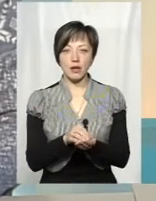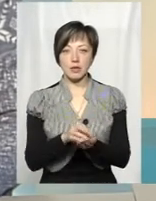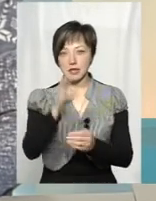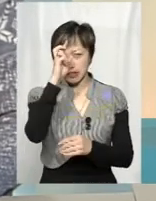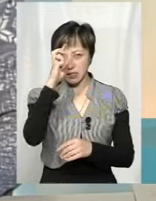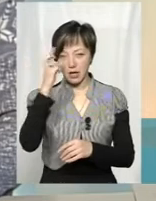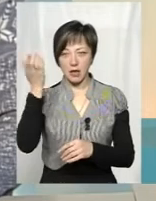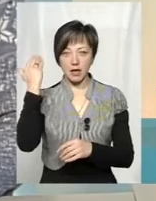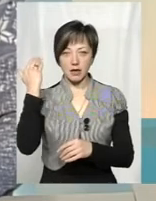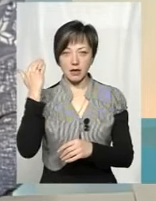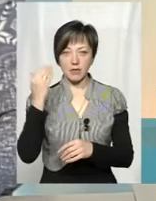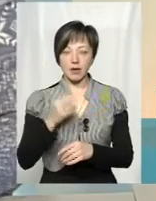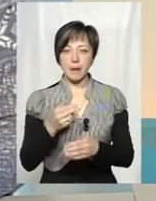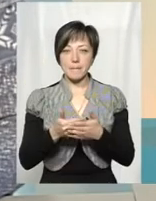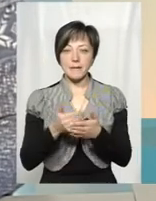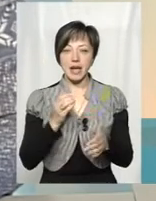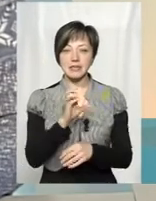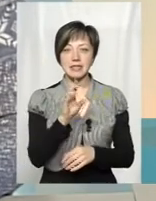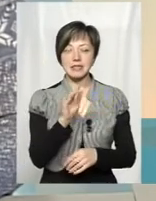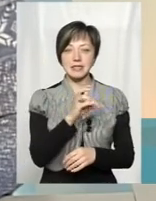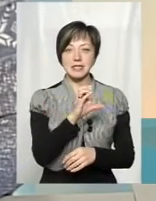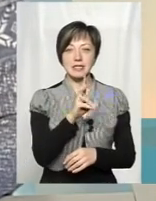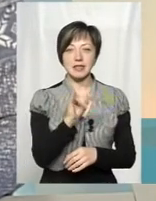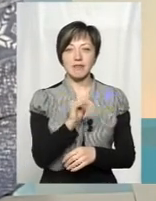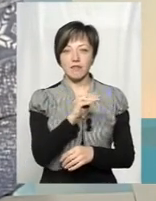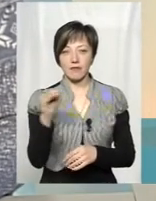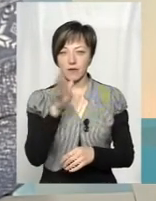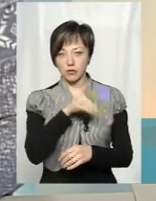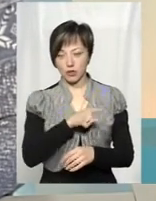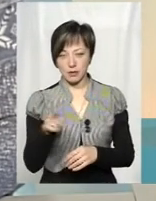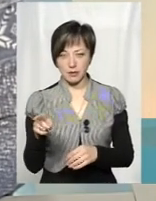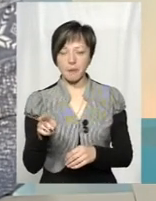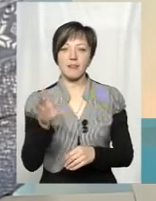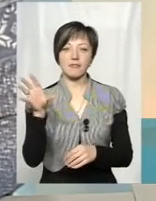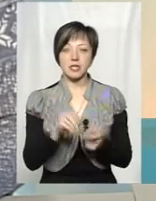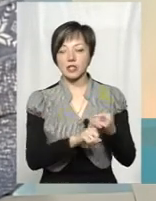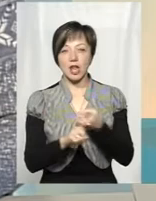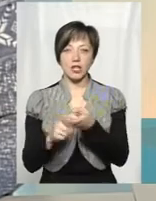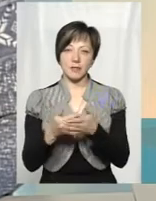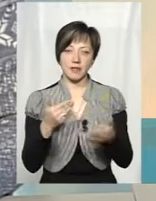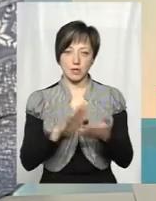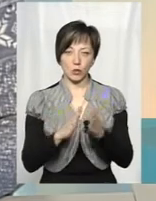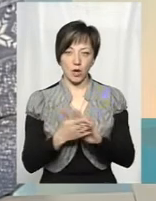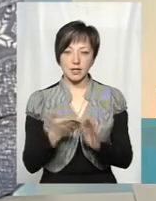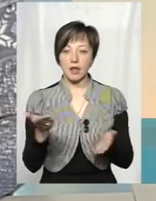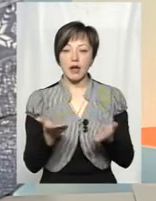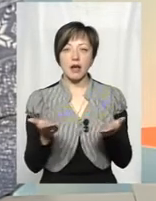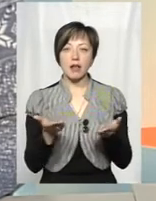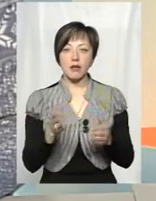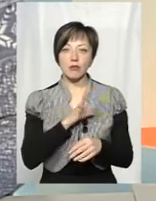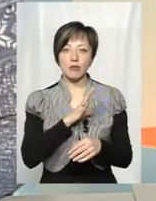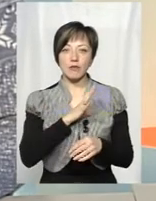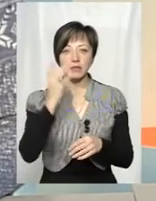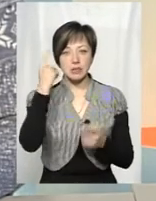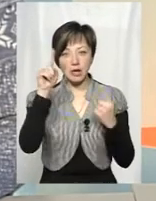царів перед скіфського часу. Тобто все залежить від ситуації, який був